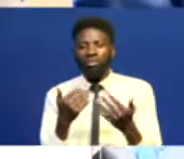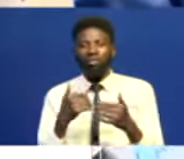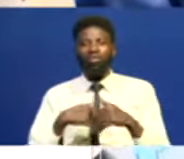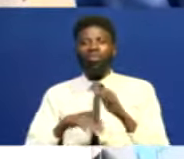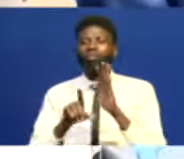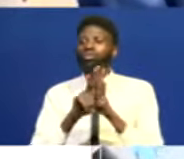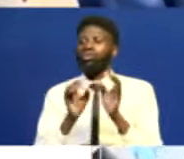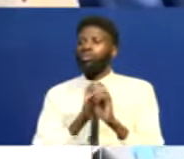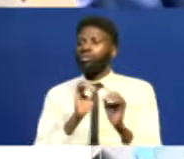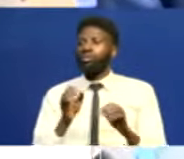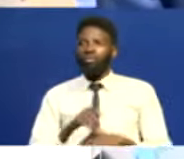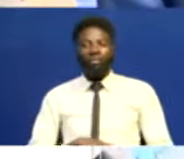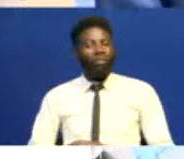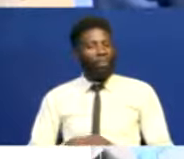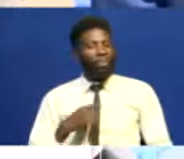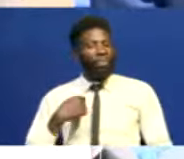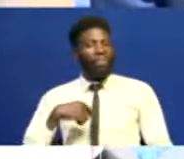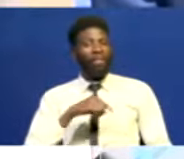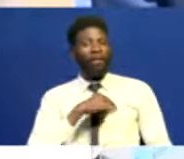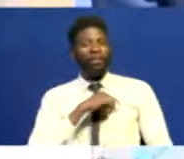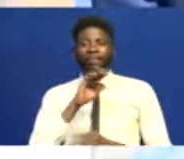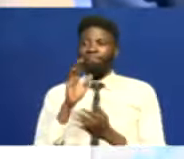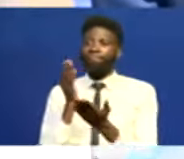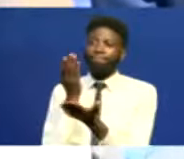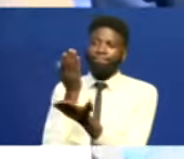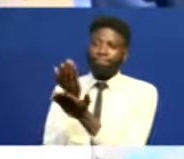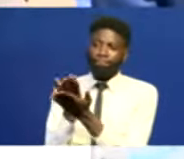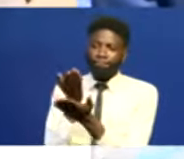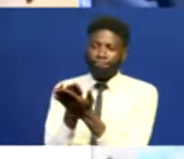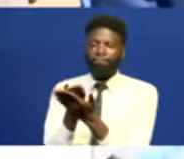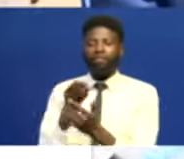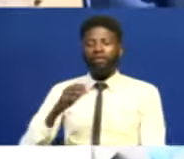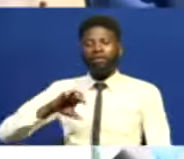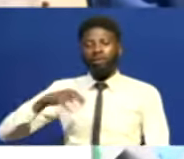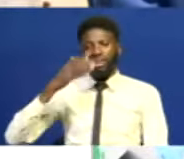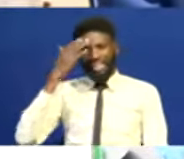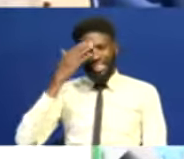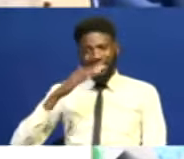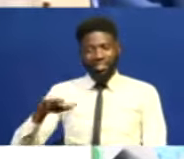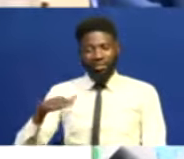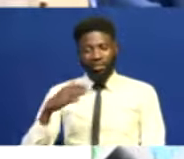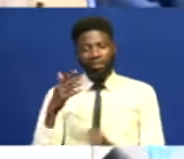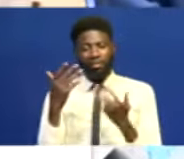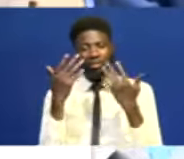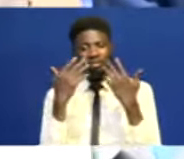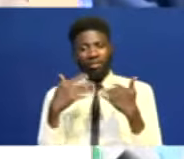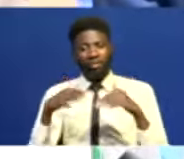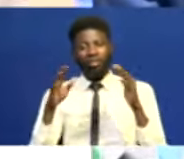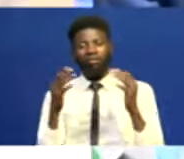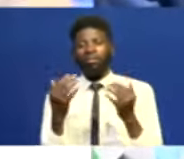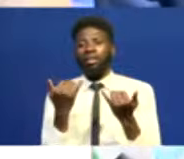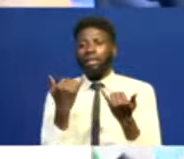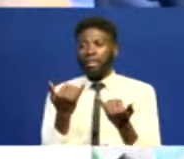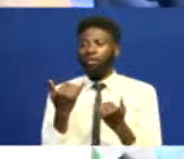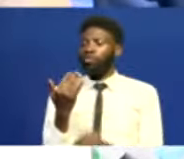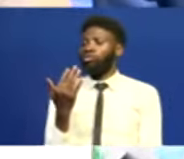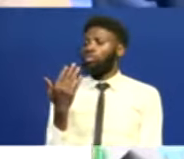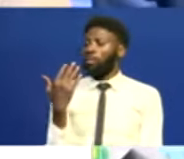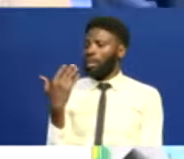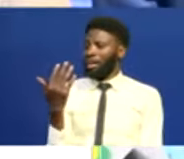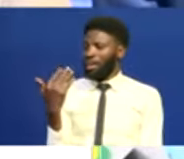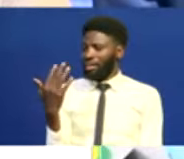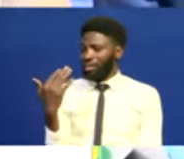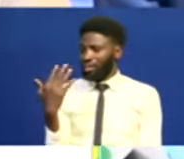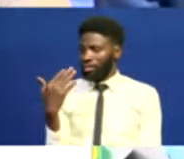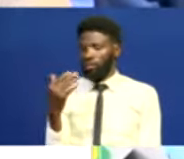the motion before the county assembly, and now the document